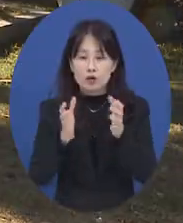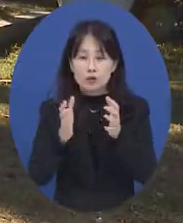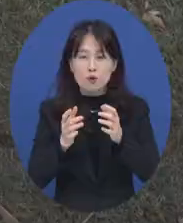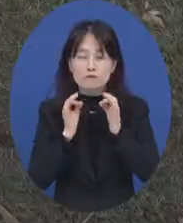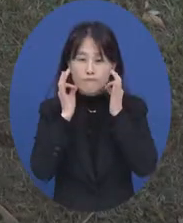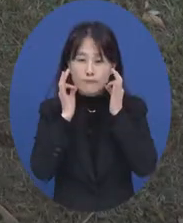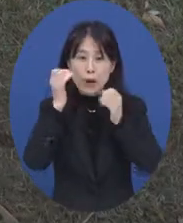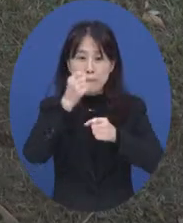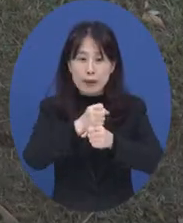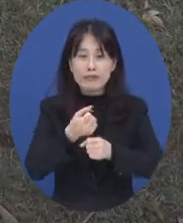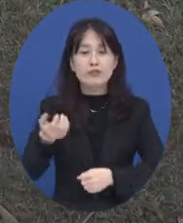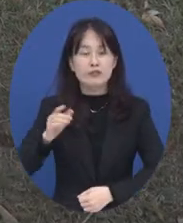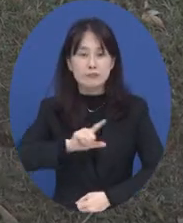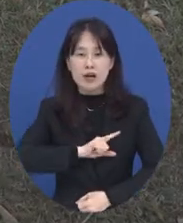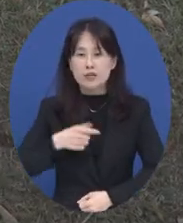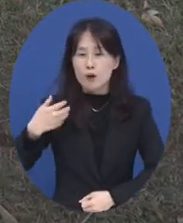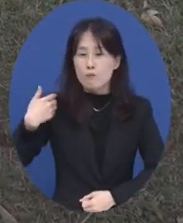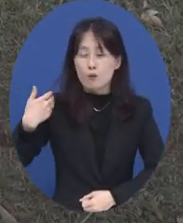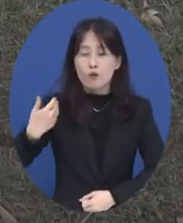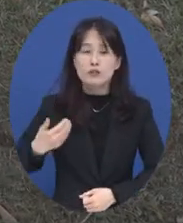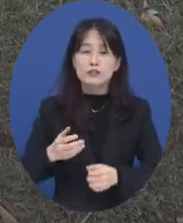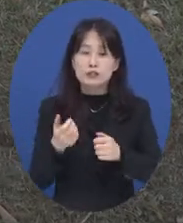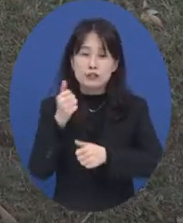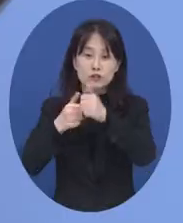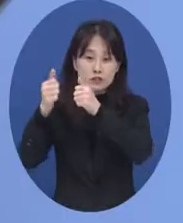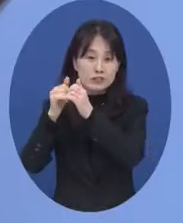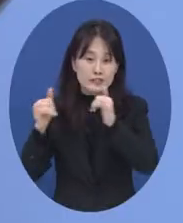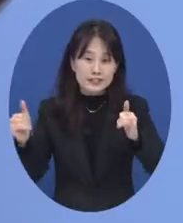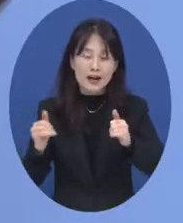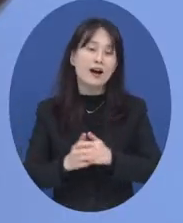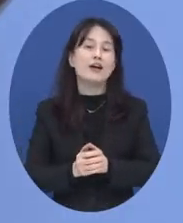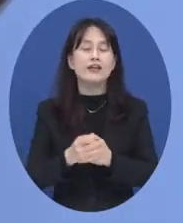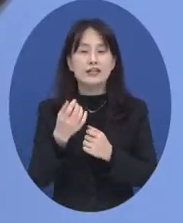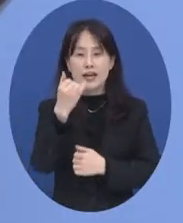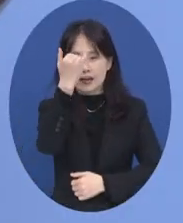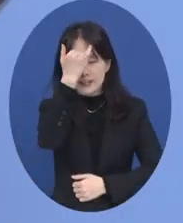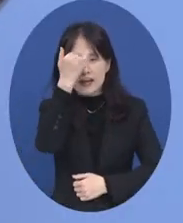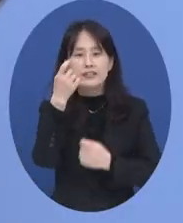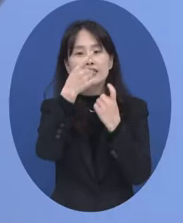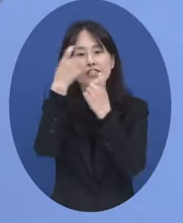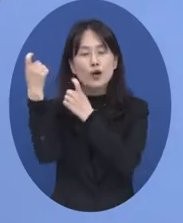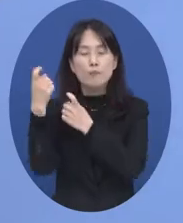불어넣었지만 자신의 이름은 알리지 않았던 선조들에게 예를 다해 마음을 전합니다.